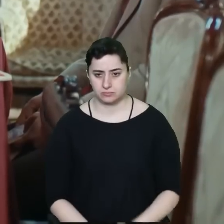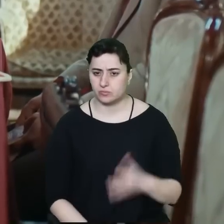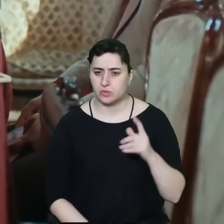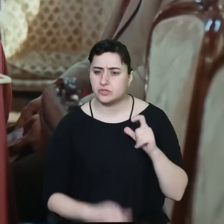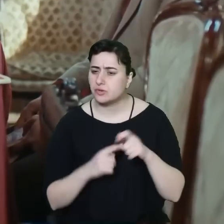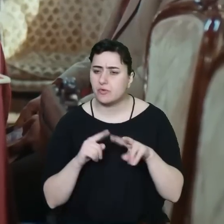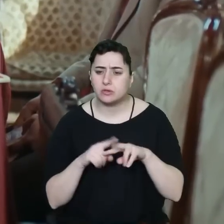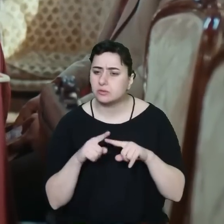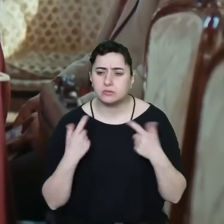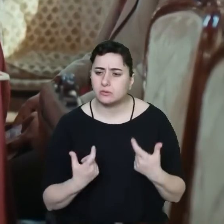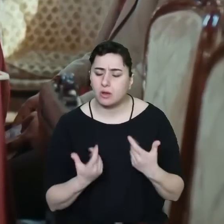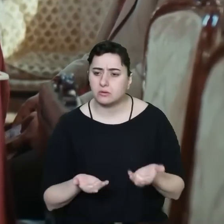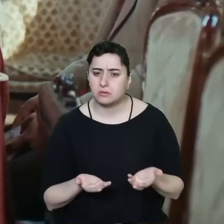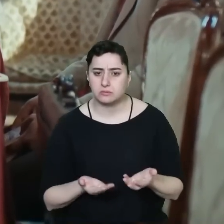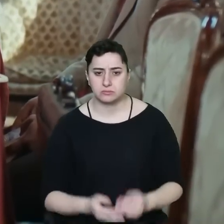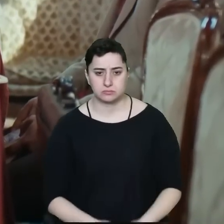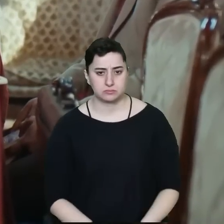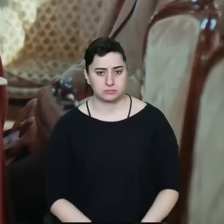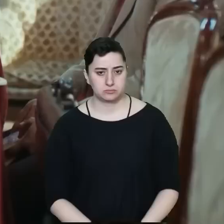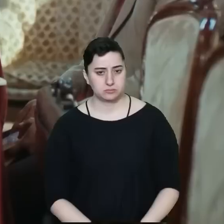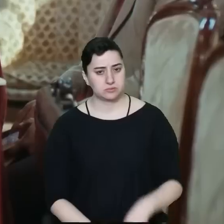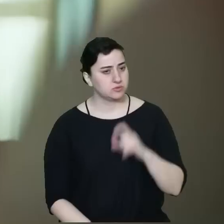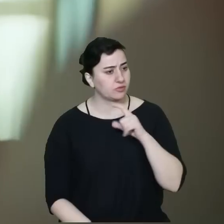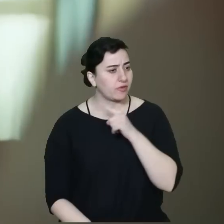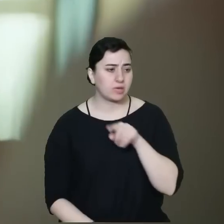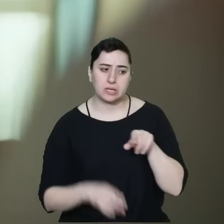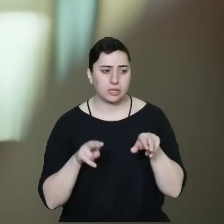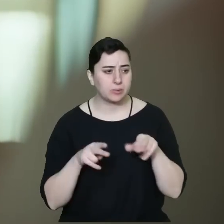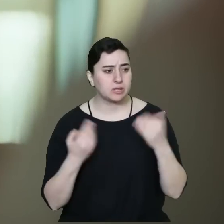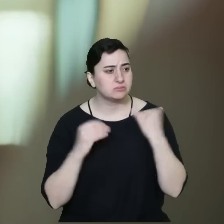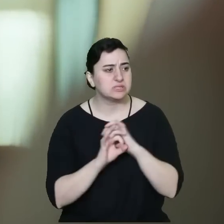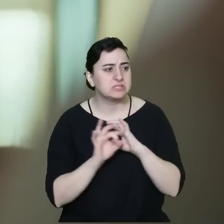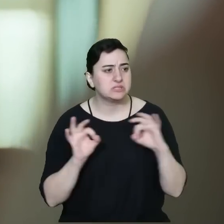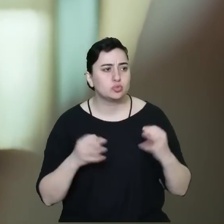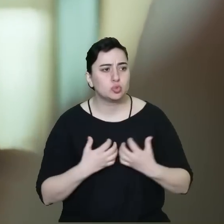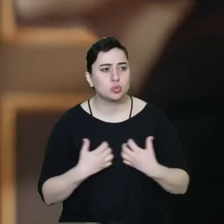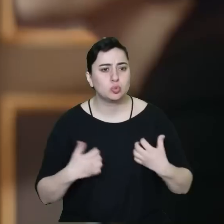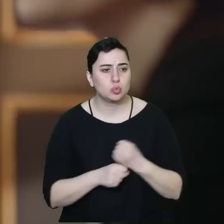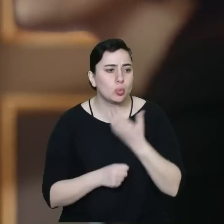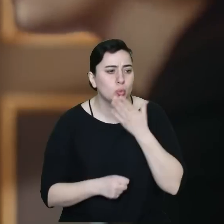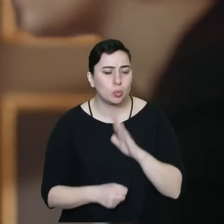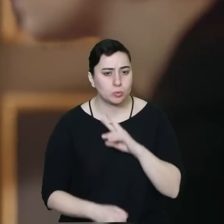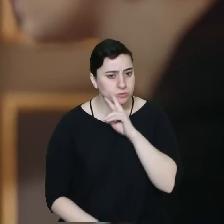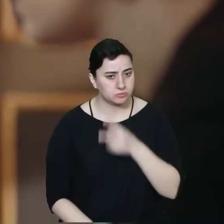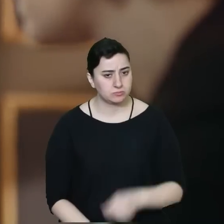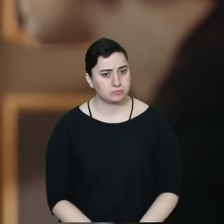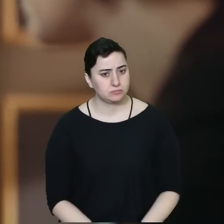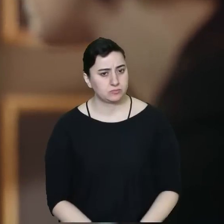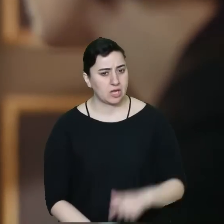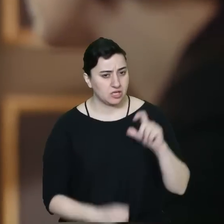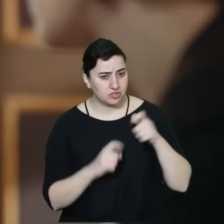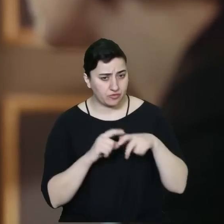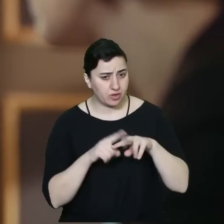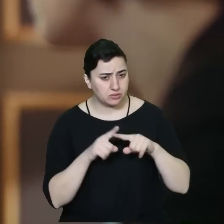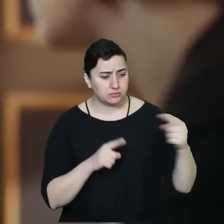Sahi nerede bu çocuk? O da aynı şeyleri hissediyordur. Kimsesizlik ve güvensizlik. Ben Cevat'ın bize